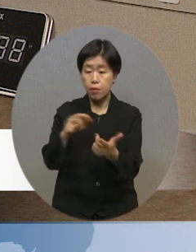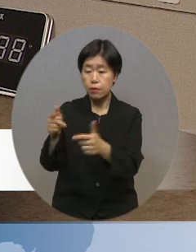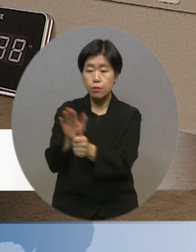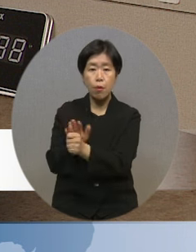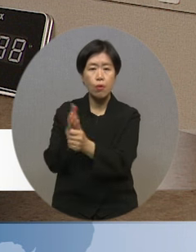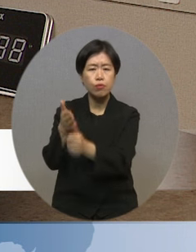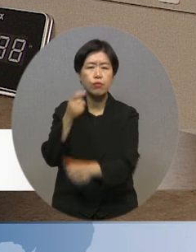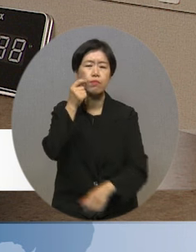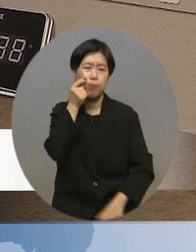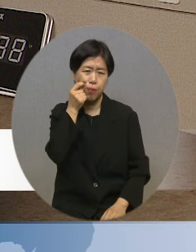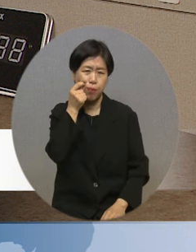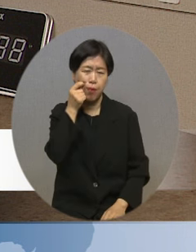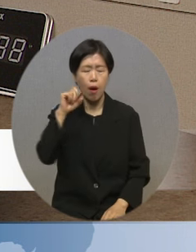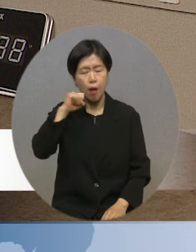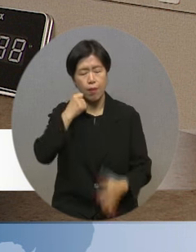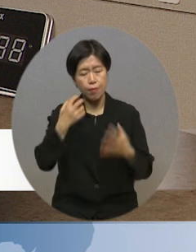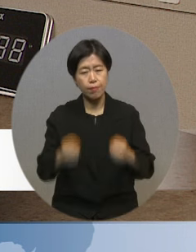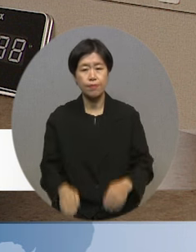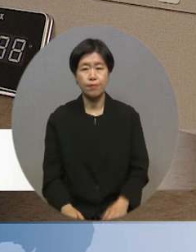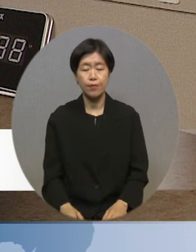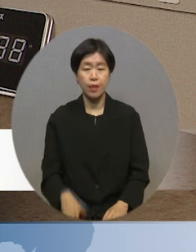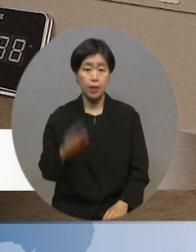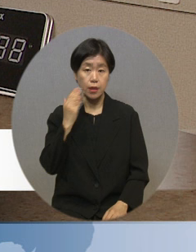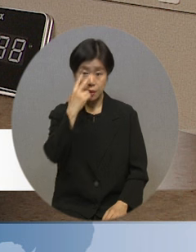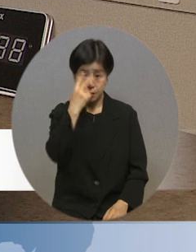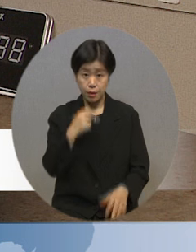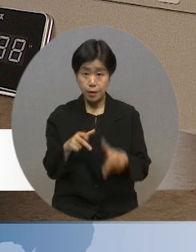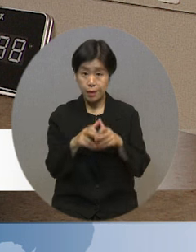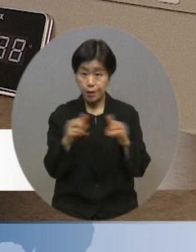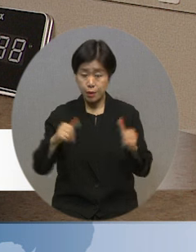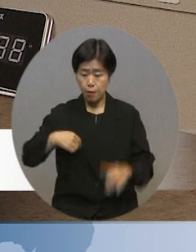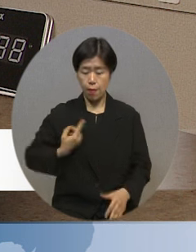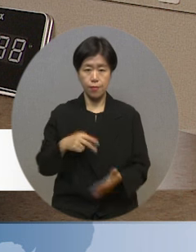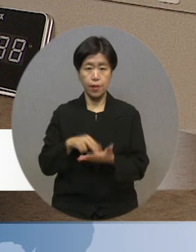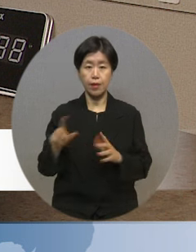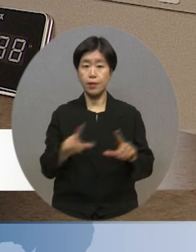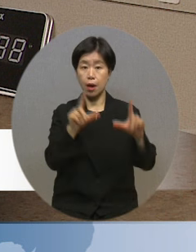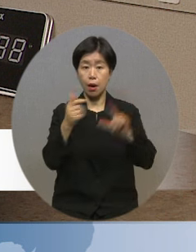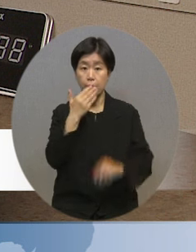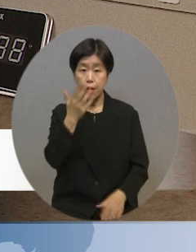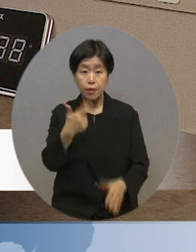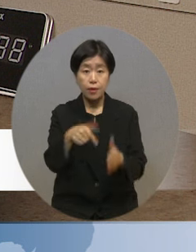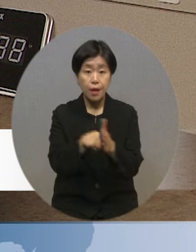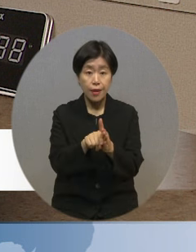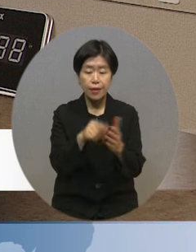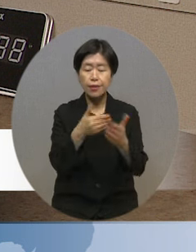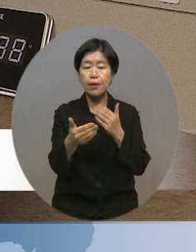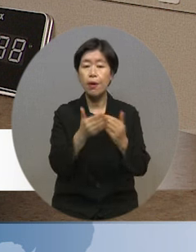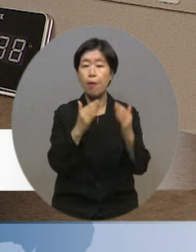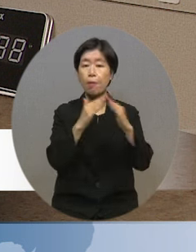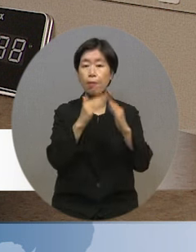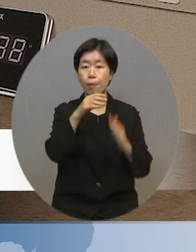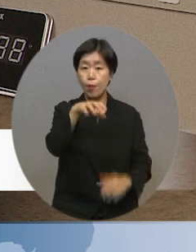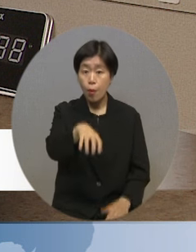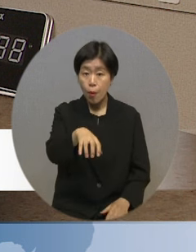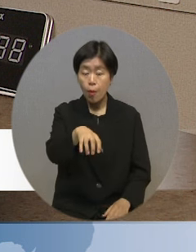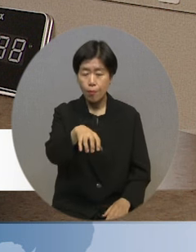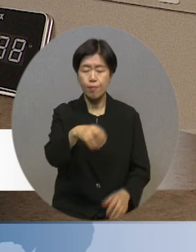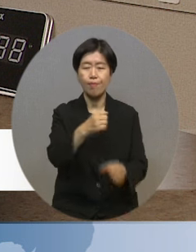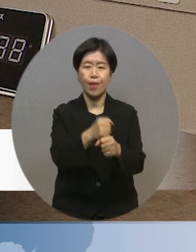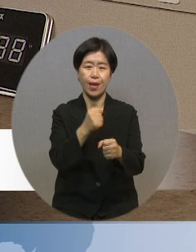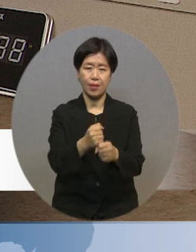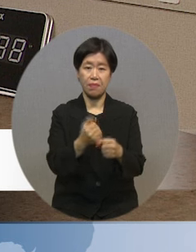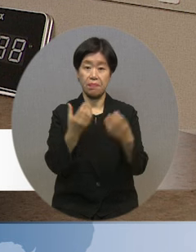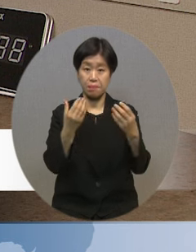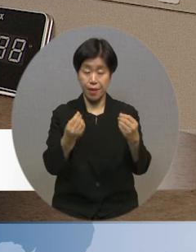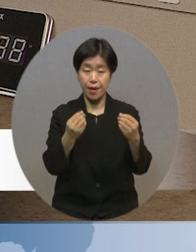있는 현실인데요. 시청각 장애인이 독립적으로 생활할 수 있도록 체험홈의 공간을 구성했습니다. 자세한